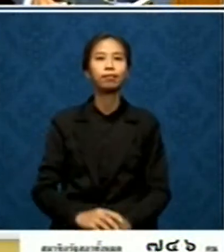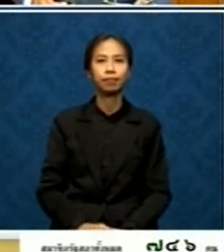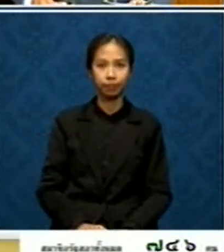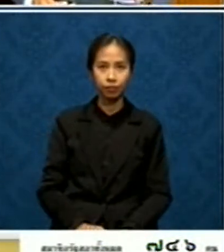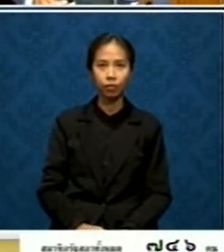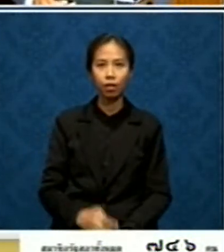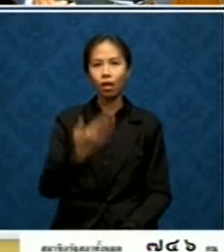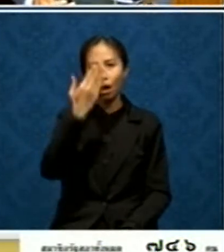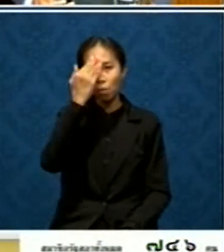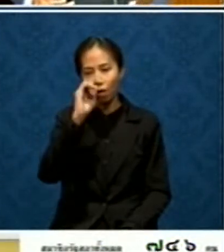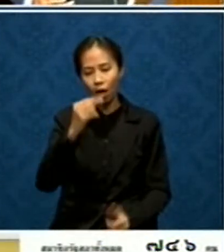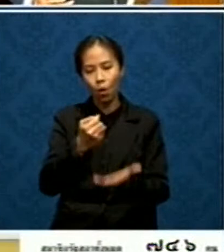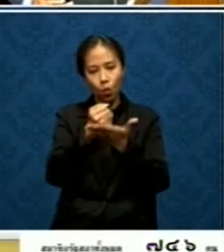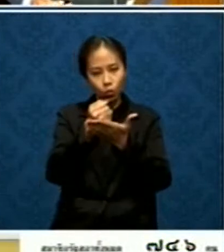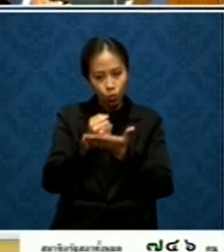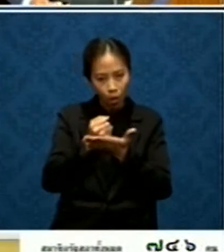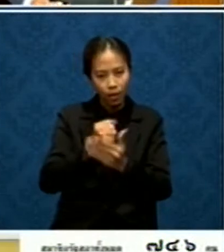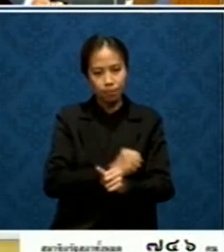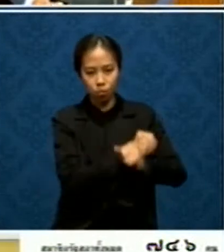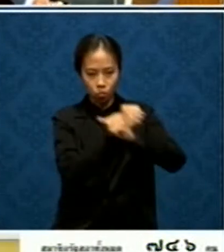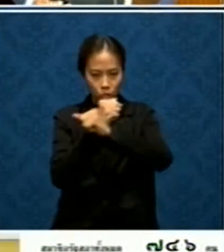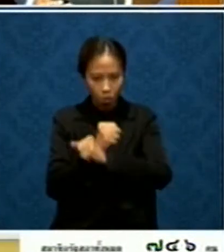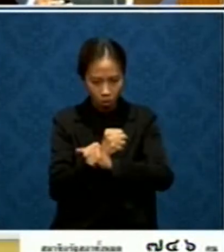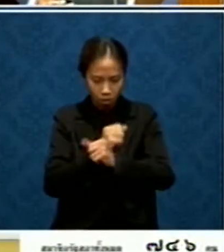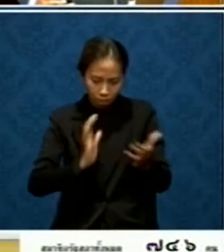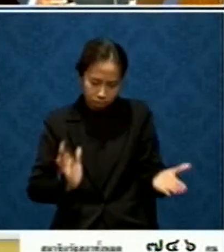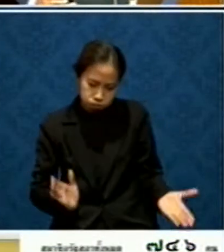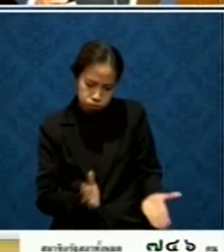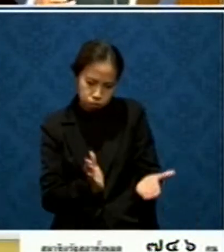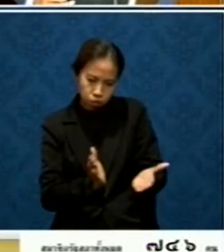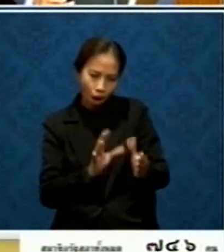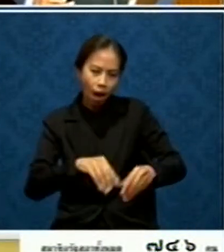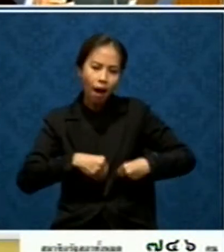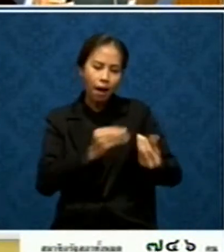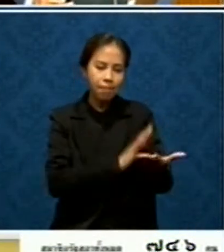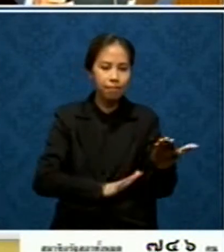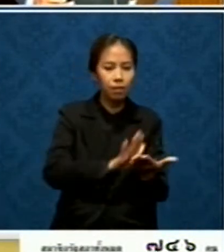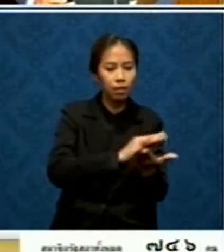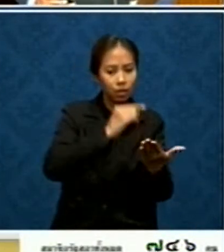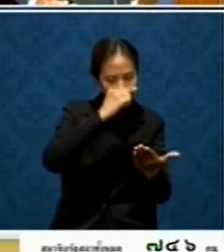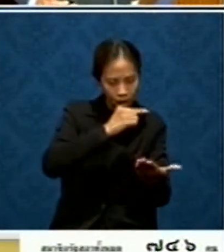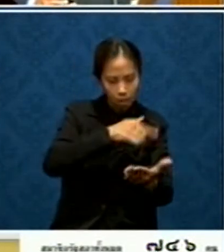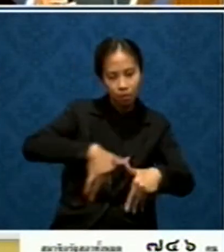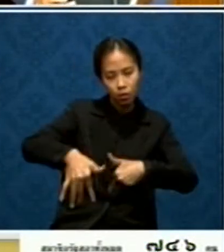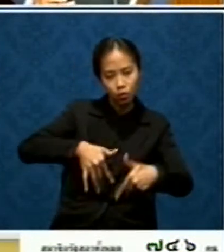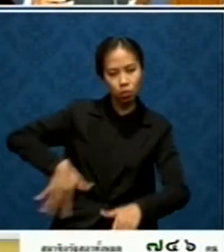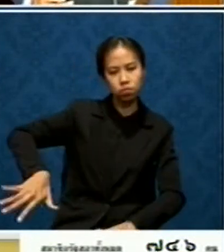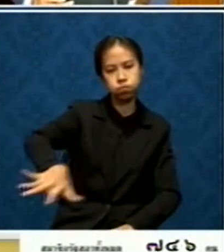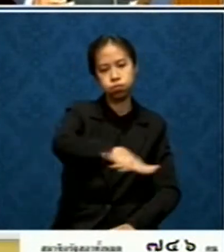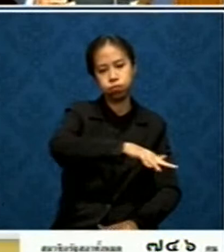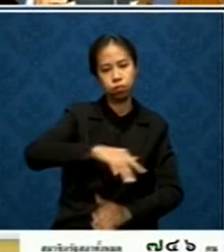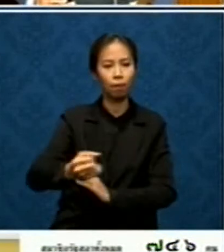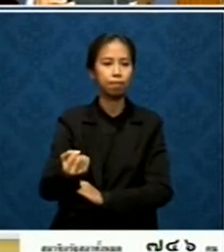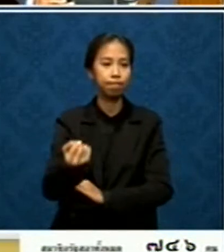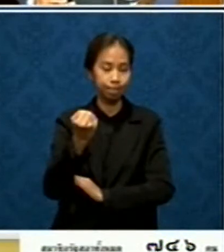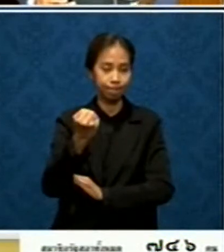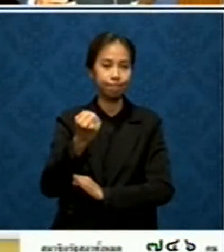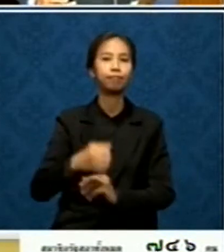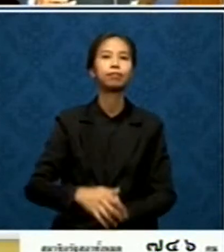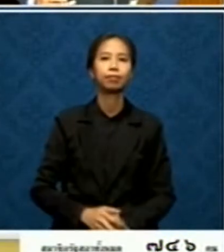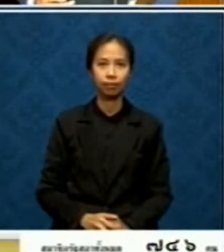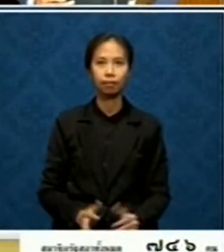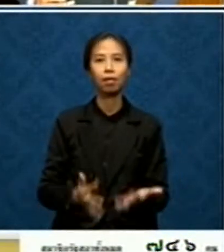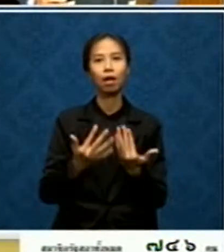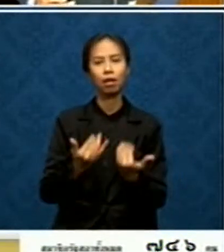เพื่อปกป้องผลประโยชน์ส่งเสริมสันติภาพและสร้างความมั่นคงให้ปรับประชาชนคนไทยทุกคนประเทศไทยก